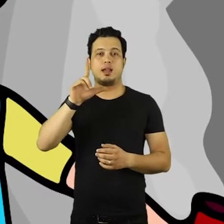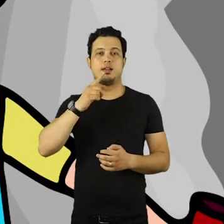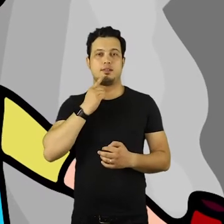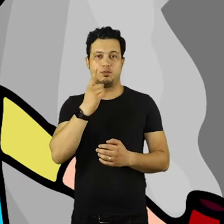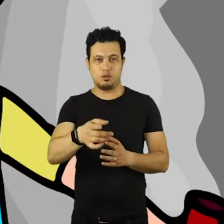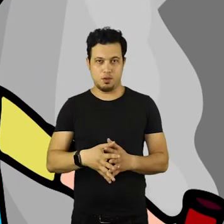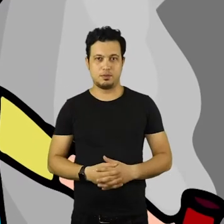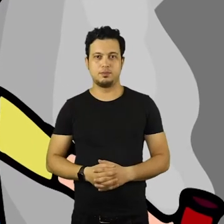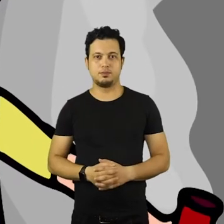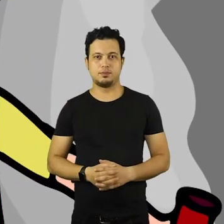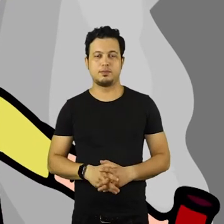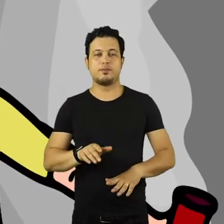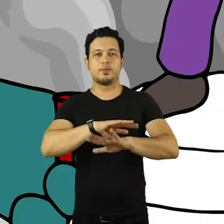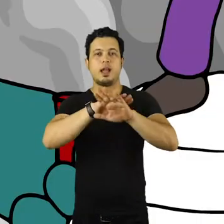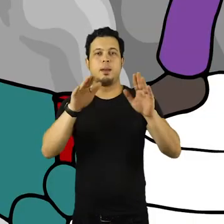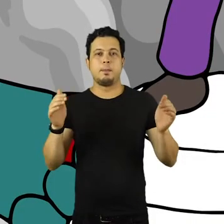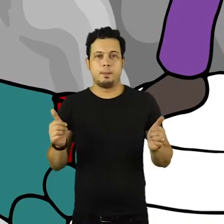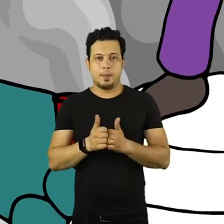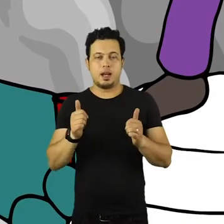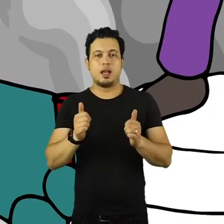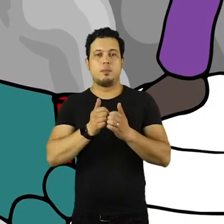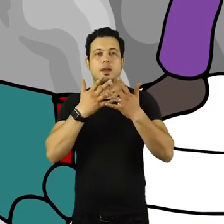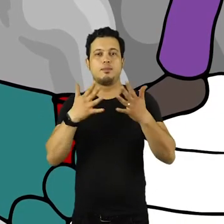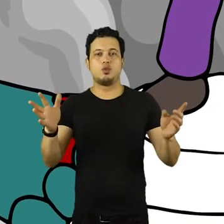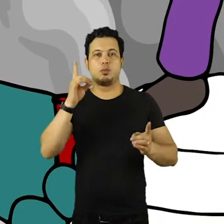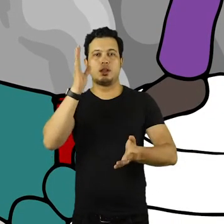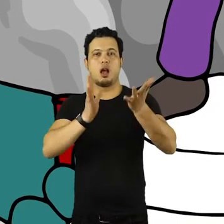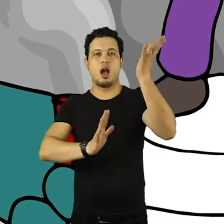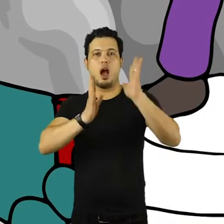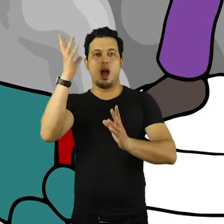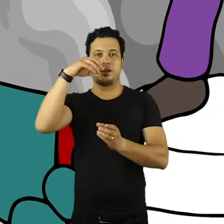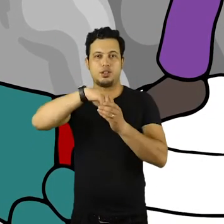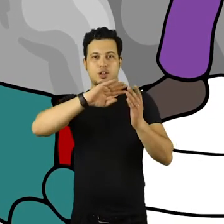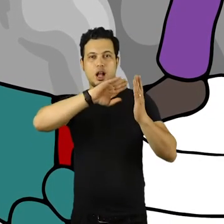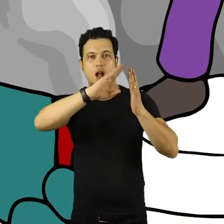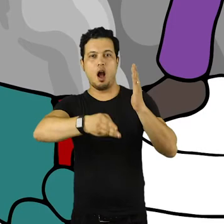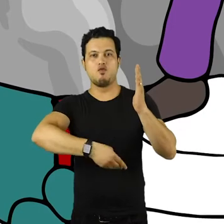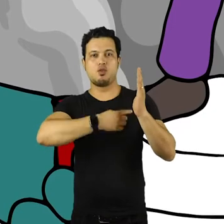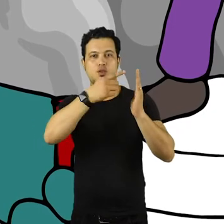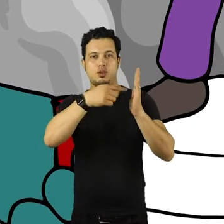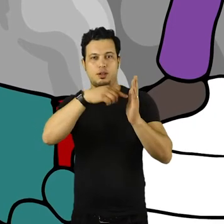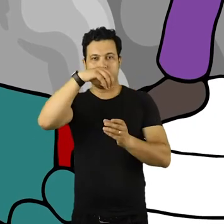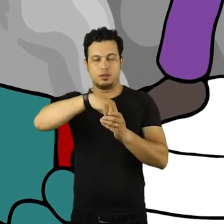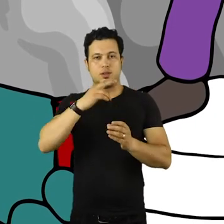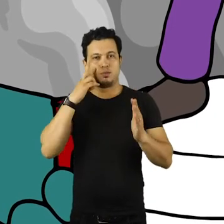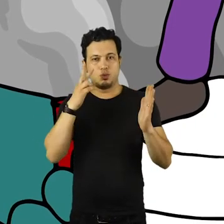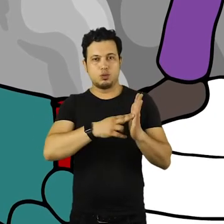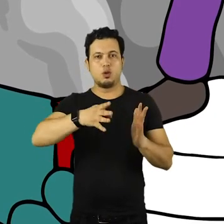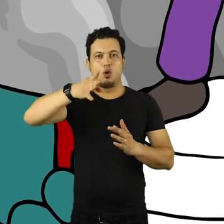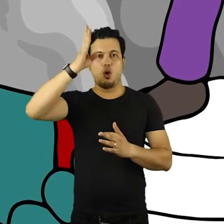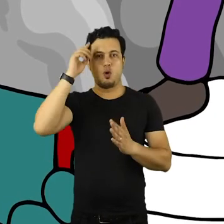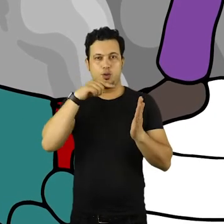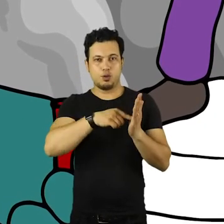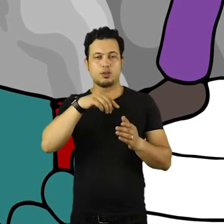Yaşasın. Geçmişe gidiyoruz. Hep birlikte büyük bir ağaç kovuğu buldular. Bilge Horoz